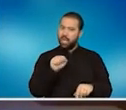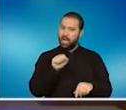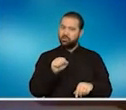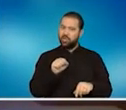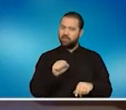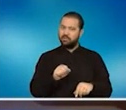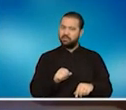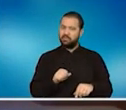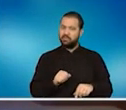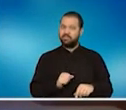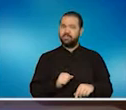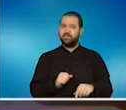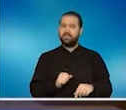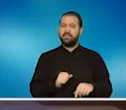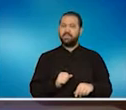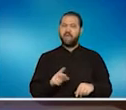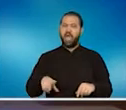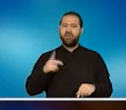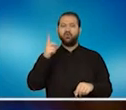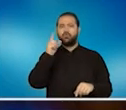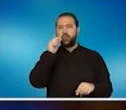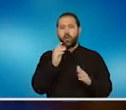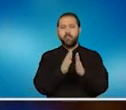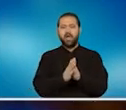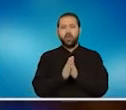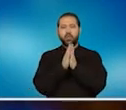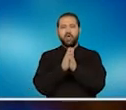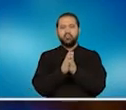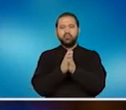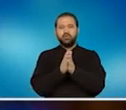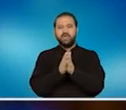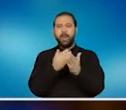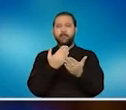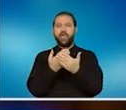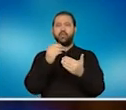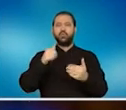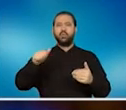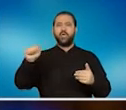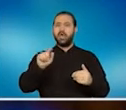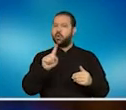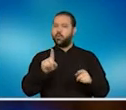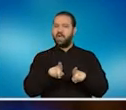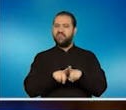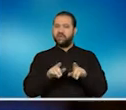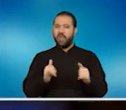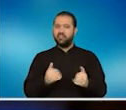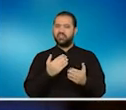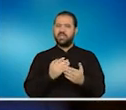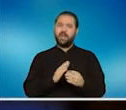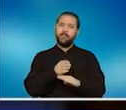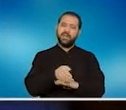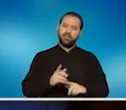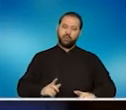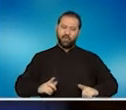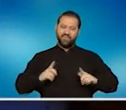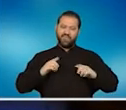evident nu putea să fie deranjat. Deci a fost un om al rugăciunii, Pentru că numai astfel, printr-o